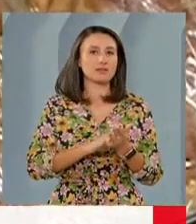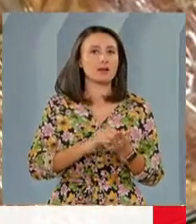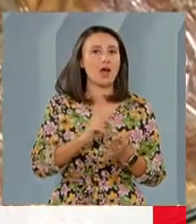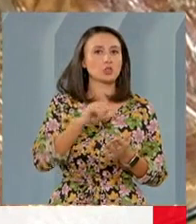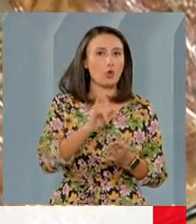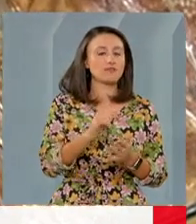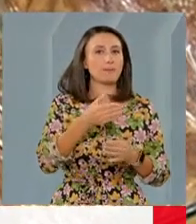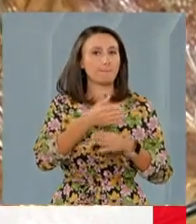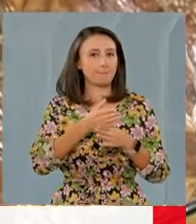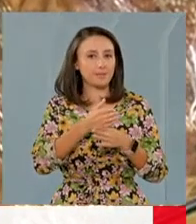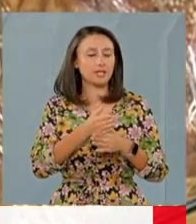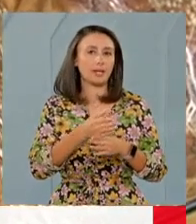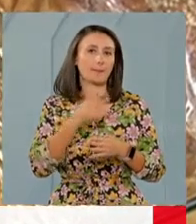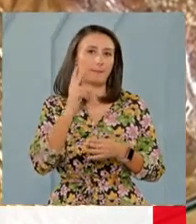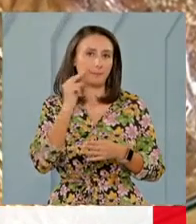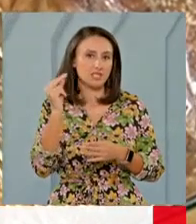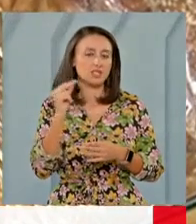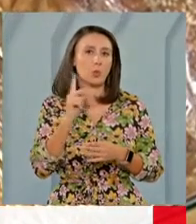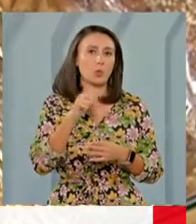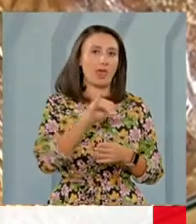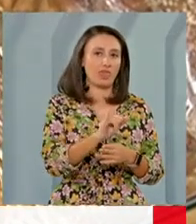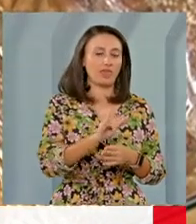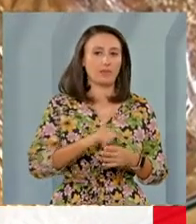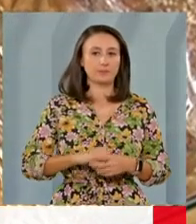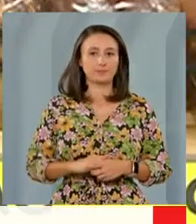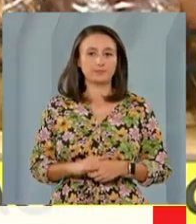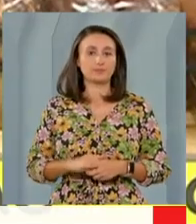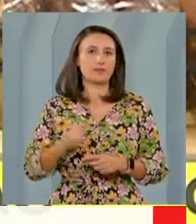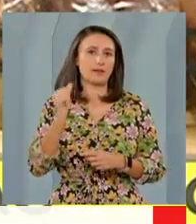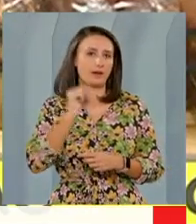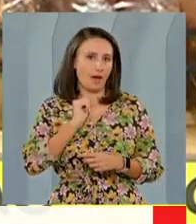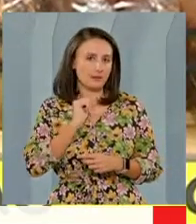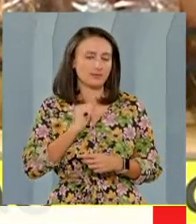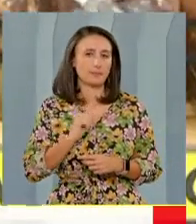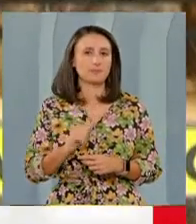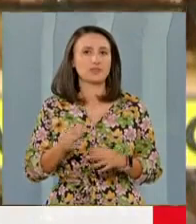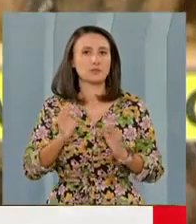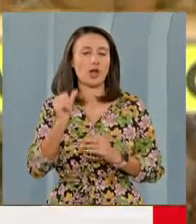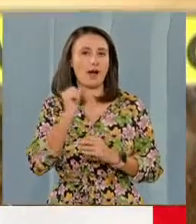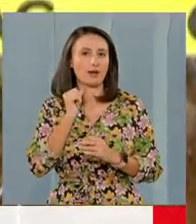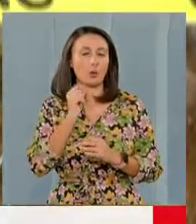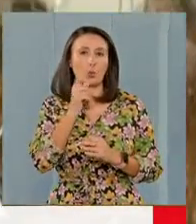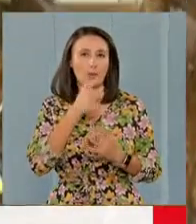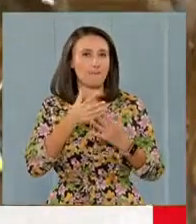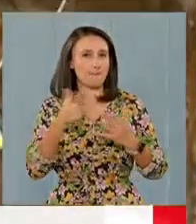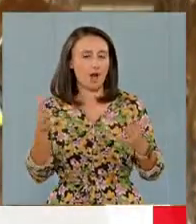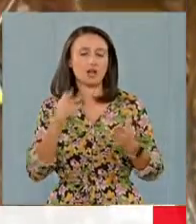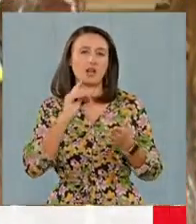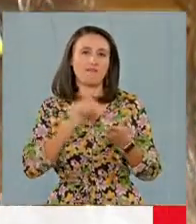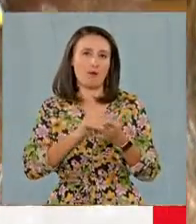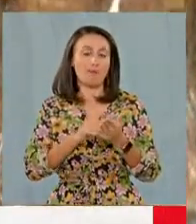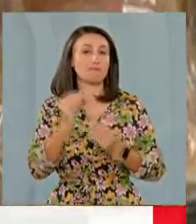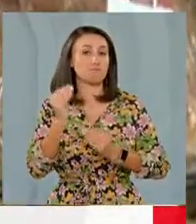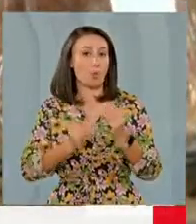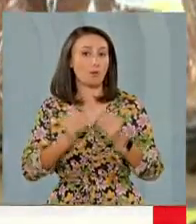pâine brânzeturi ulei Da carne mai ales carne acolo unde avem mare mare o problemă